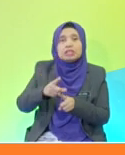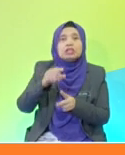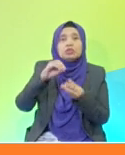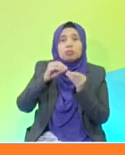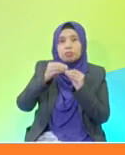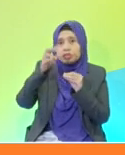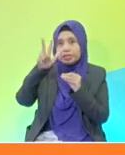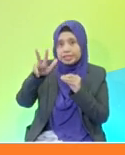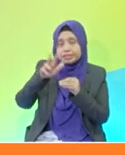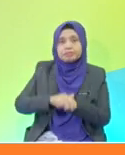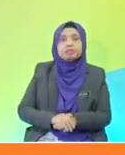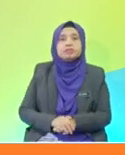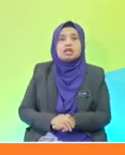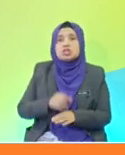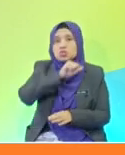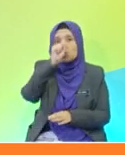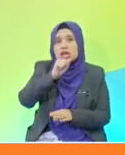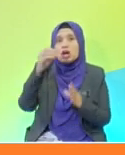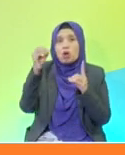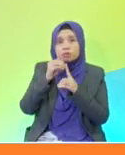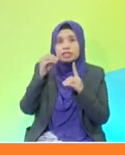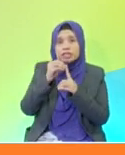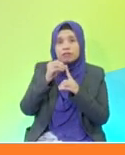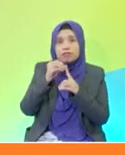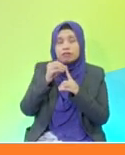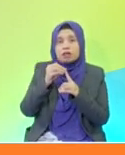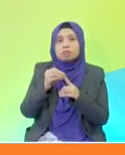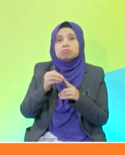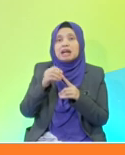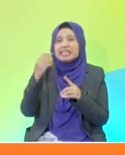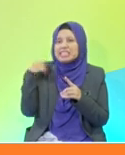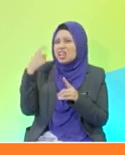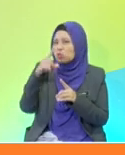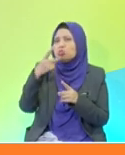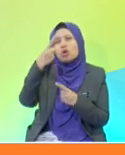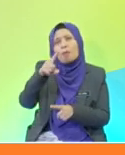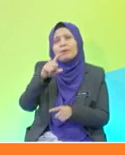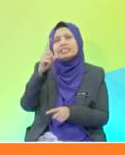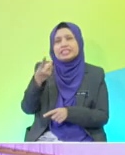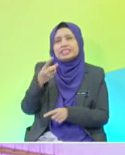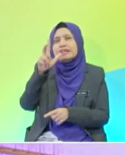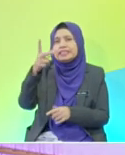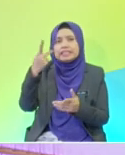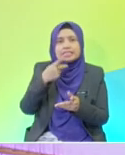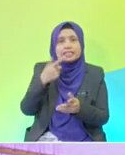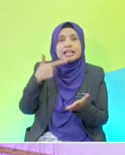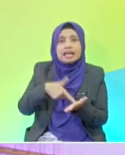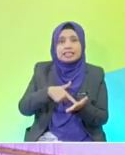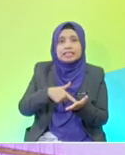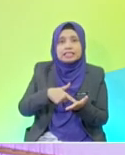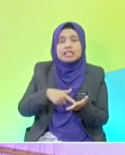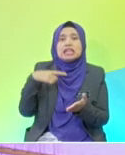yang ketiga sebab ini merupakan soal objektif hanya mempunyai satu jawaban saja di mana tiga lagi kita